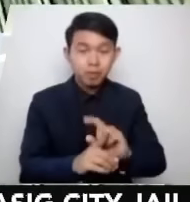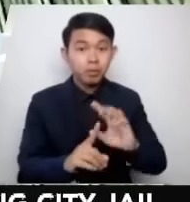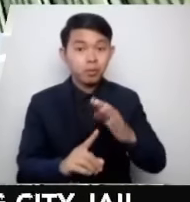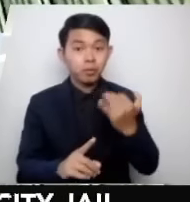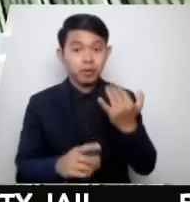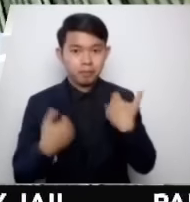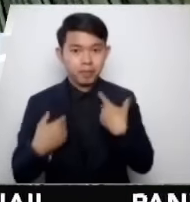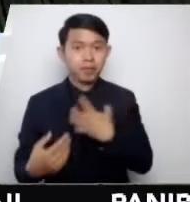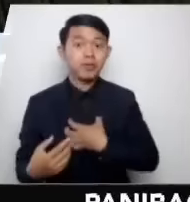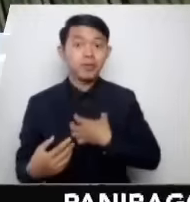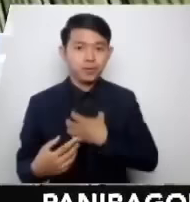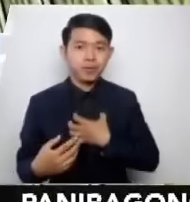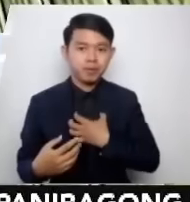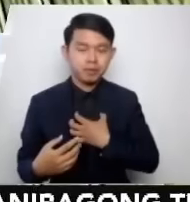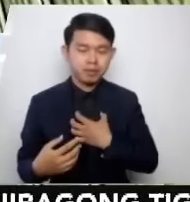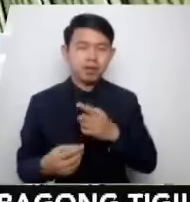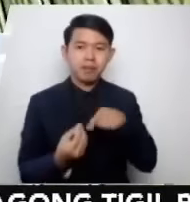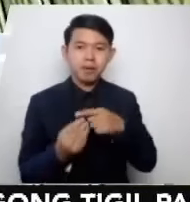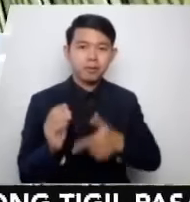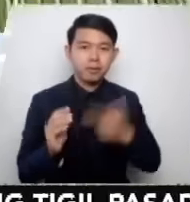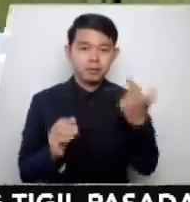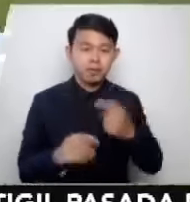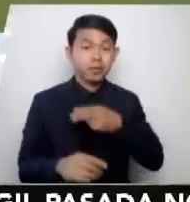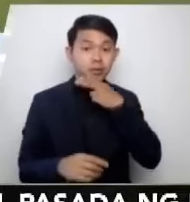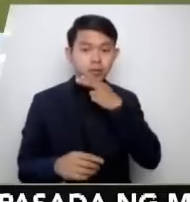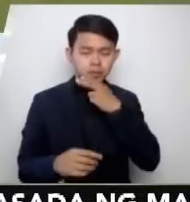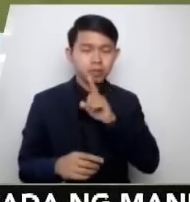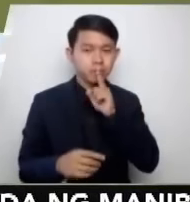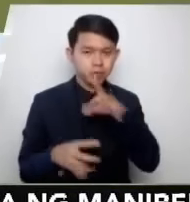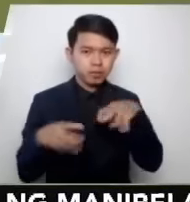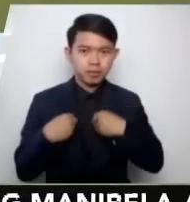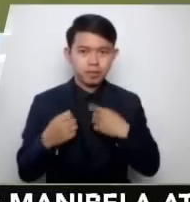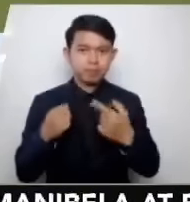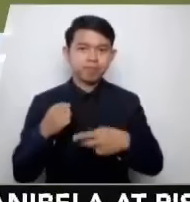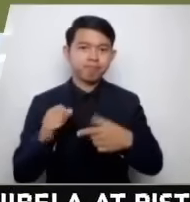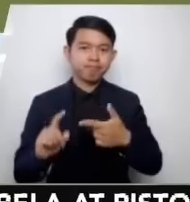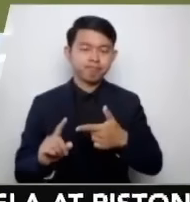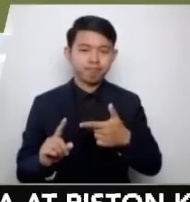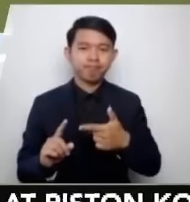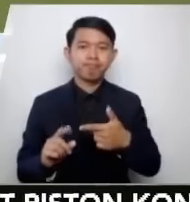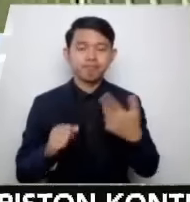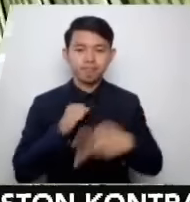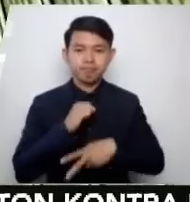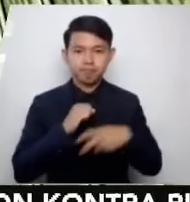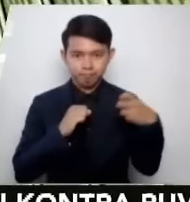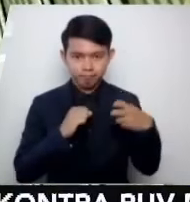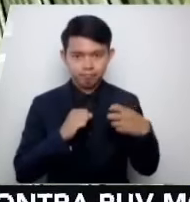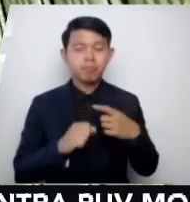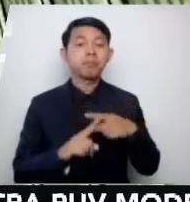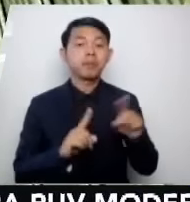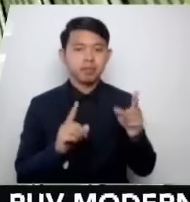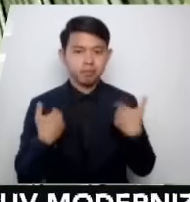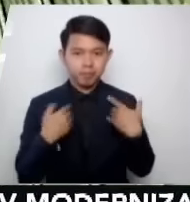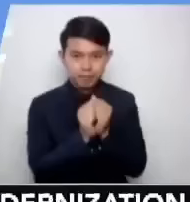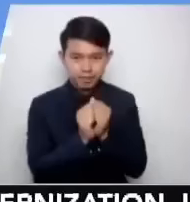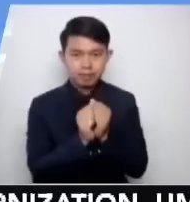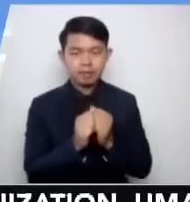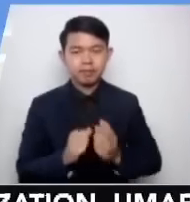baril. Inamin ng sospek ang pang-hold up at sinabing may mga kasabwat daw siya sa krimen.